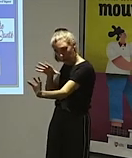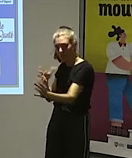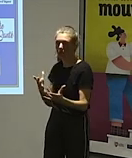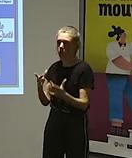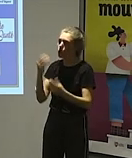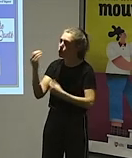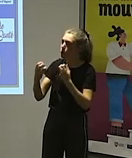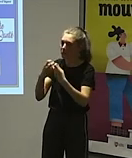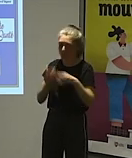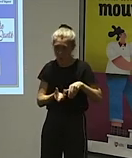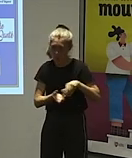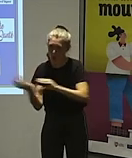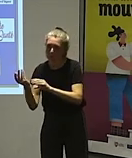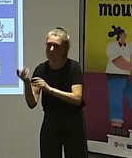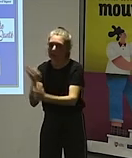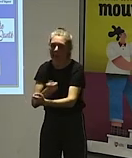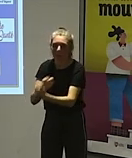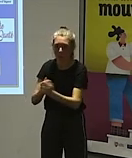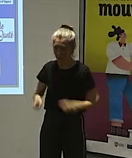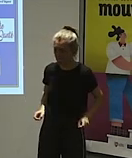sais-je. Et là, on est aujourd'hui